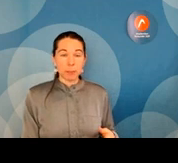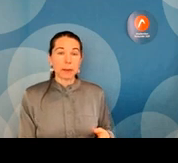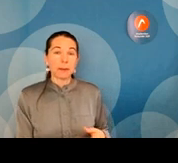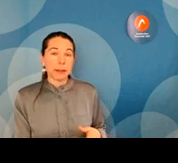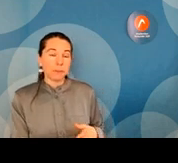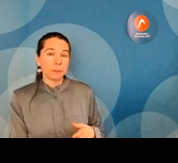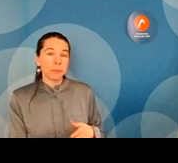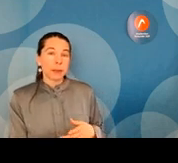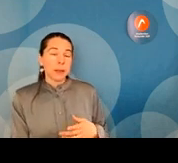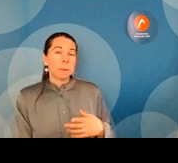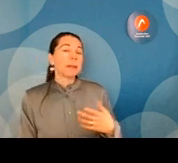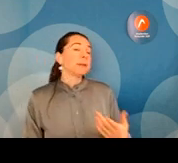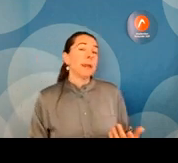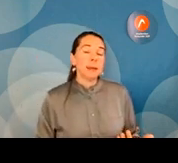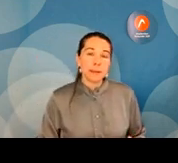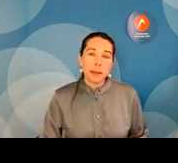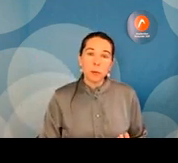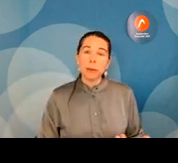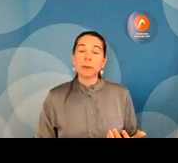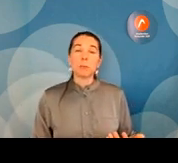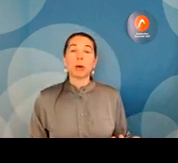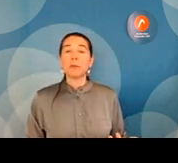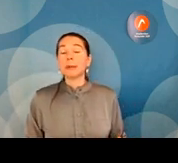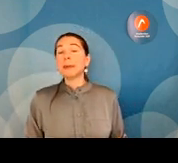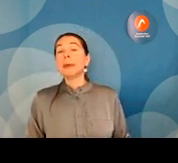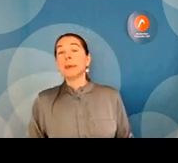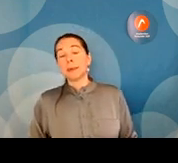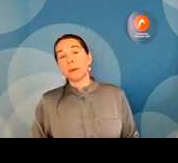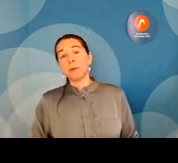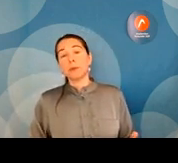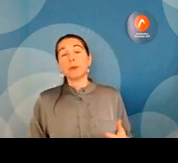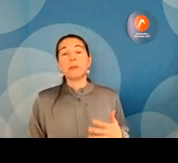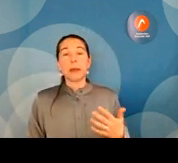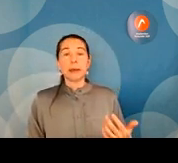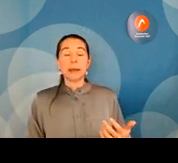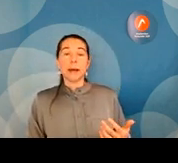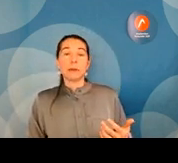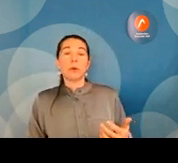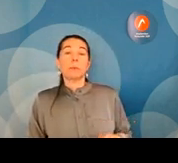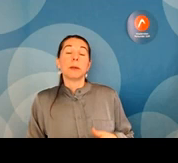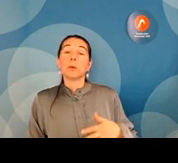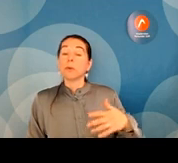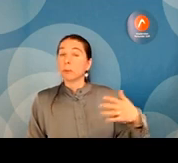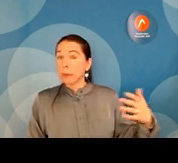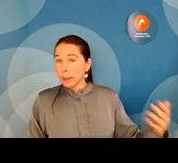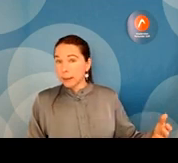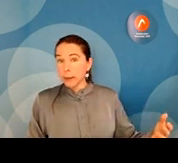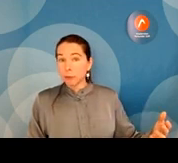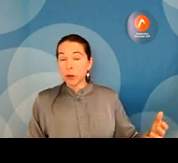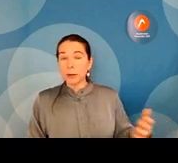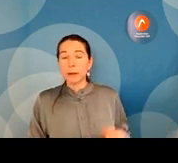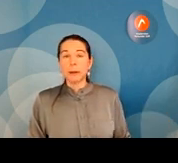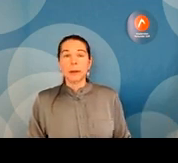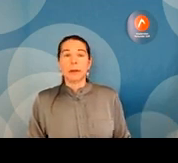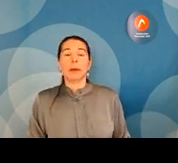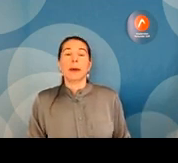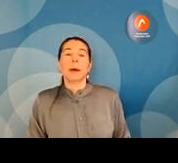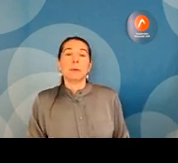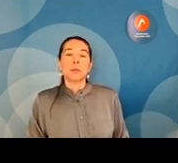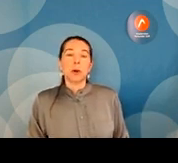yngre medarbetare. Men att det i sig ju inte behöver vara negativt. För istället är det så att man då som mer